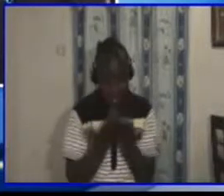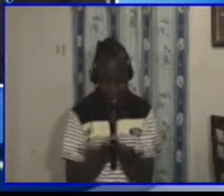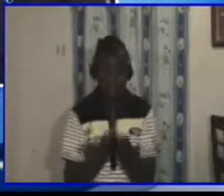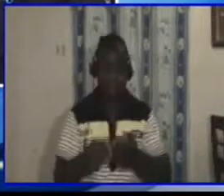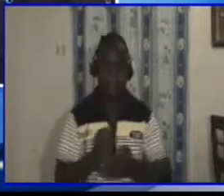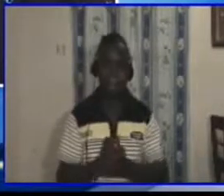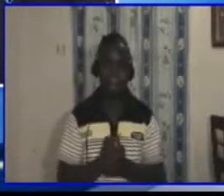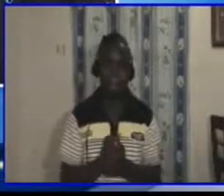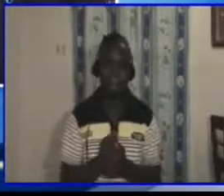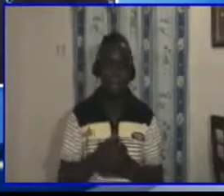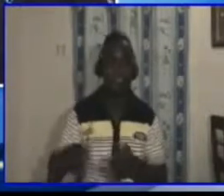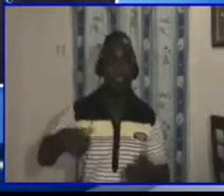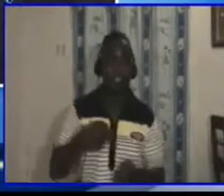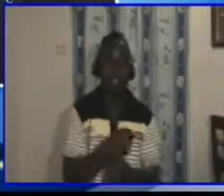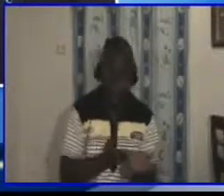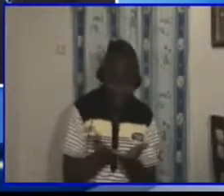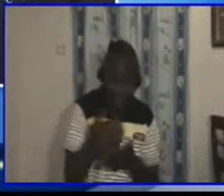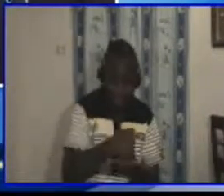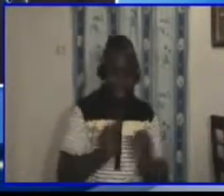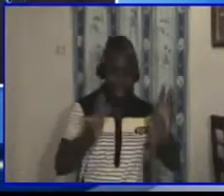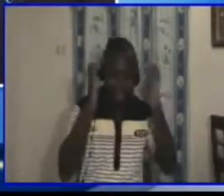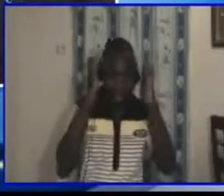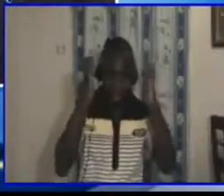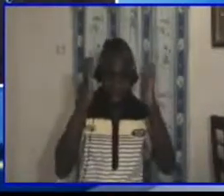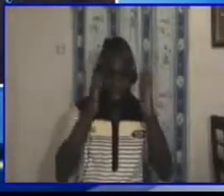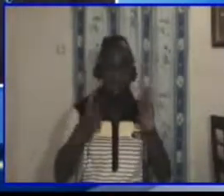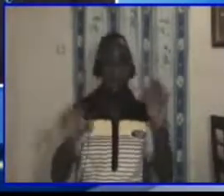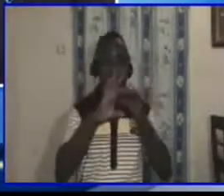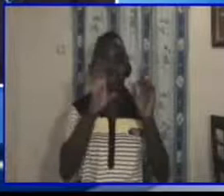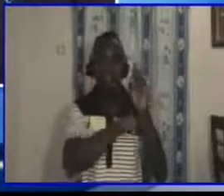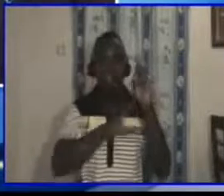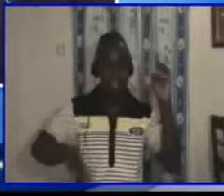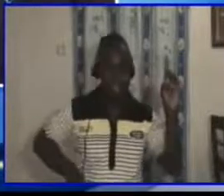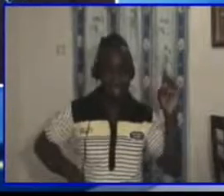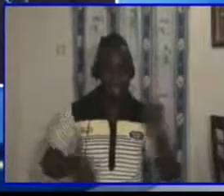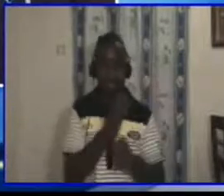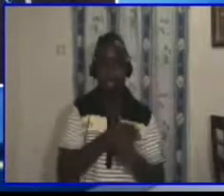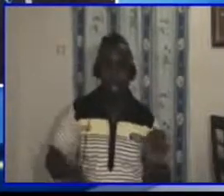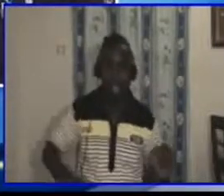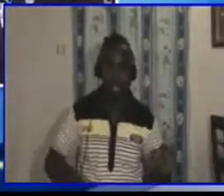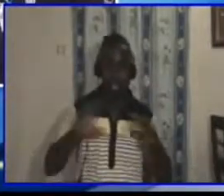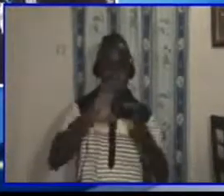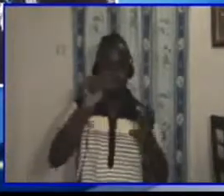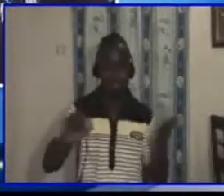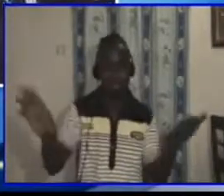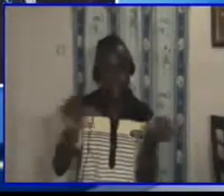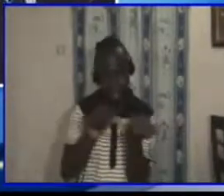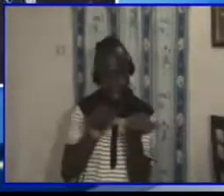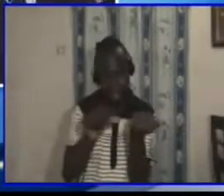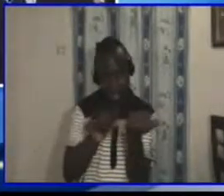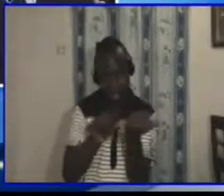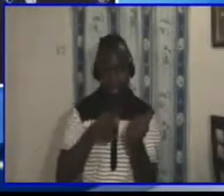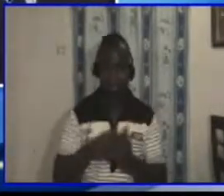fondamento e indietro alla bibbia e indietro